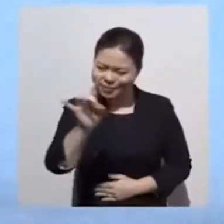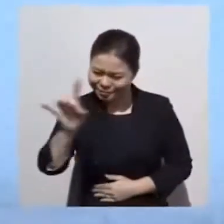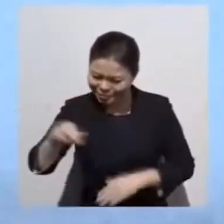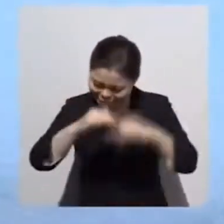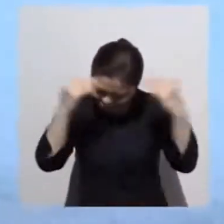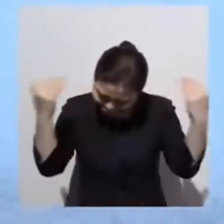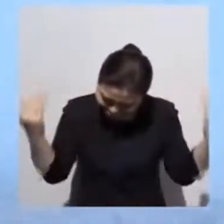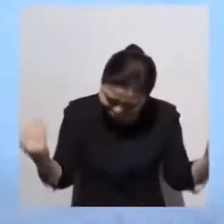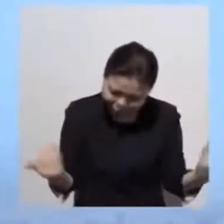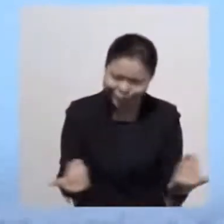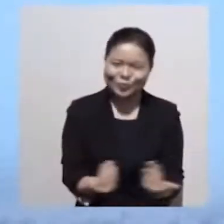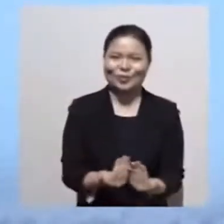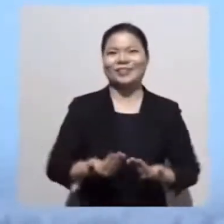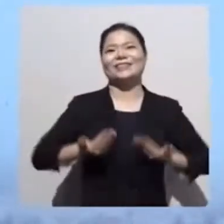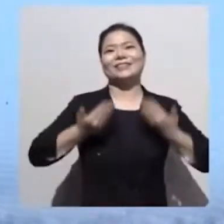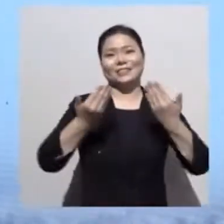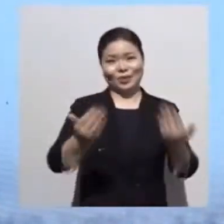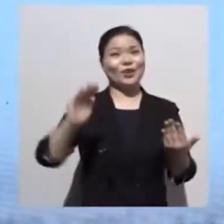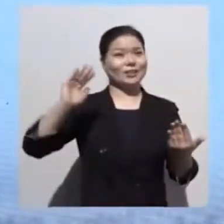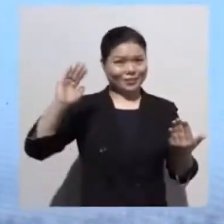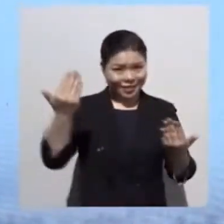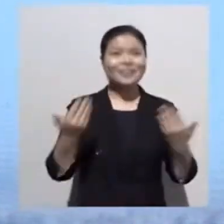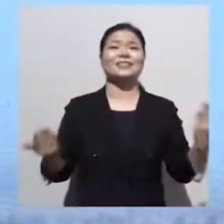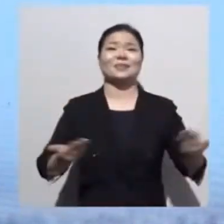분께 마땅히 돌아가야 합니다.